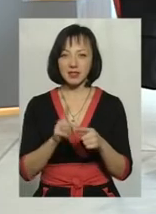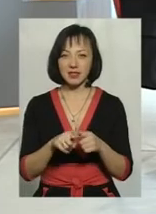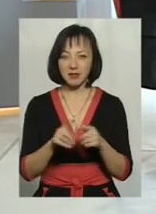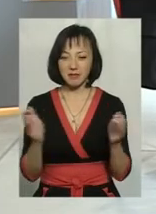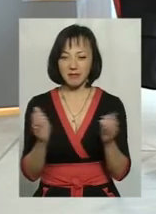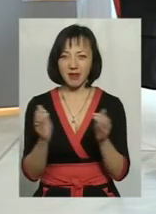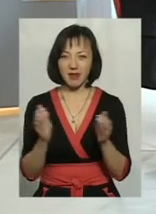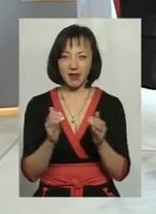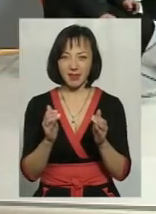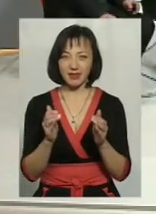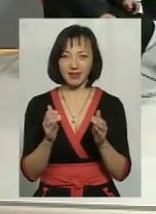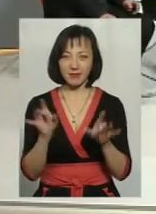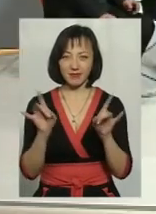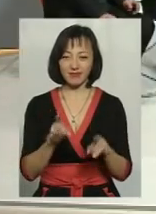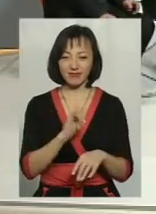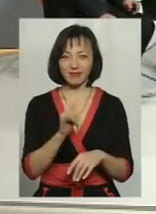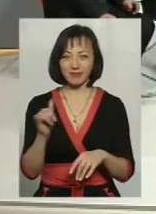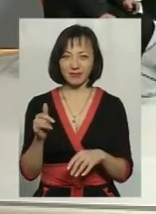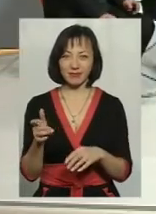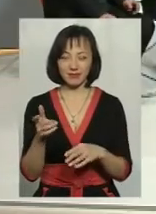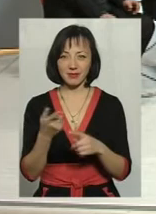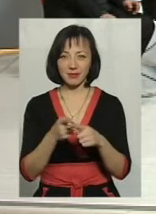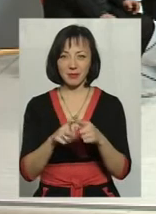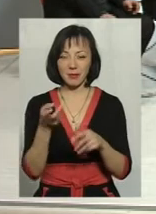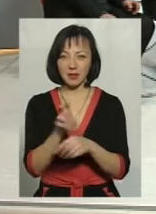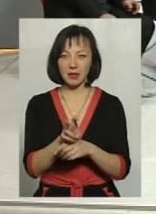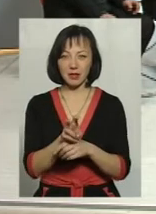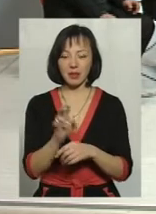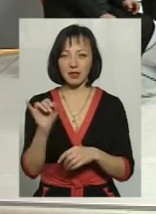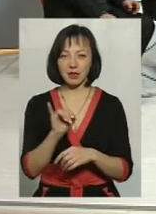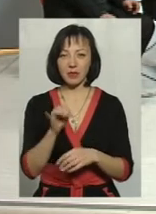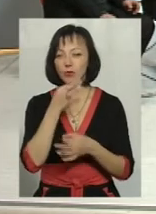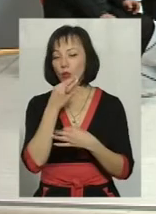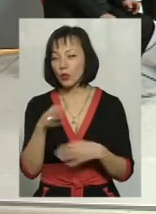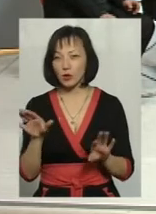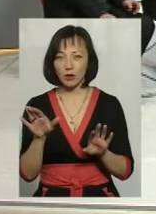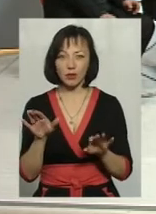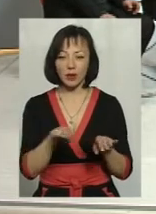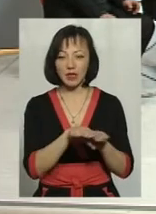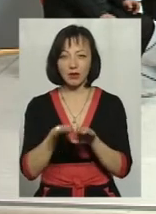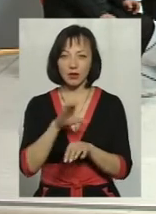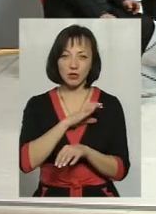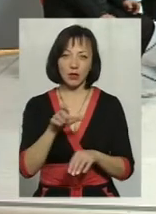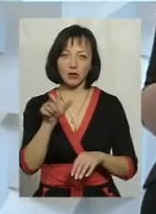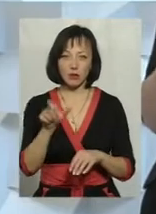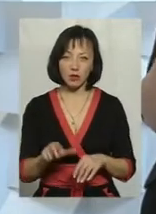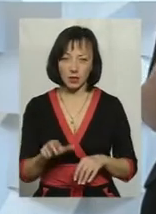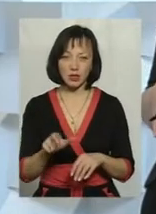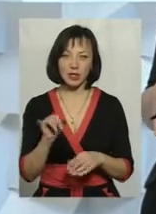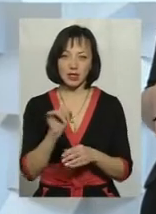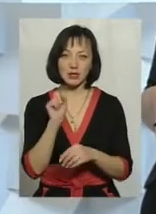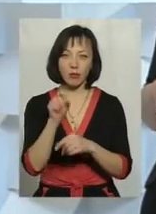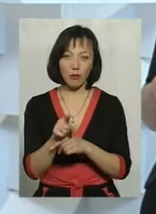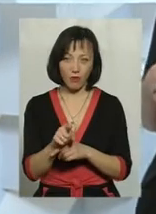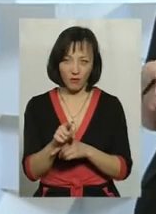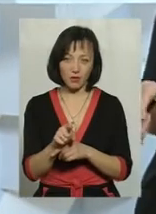які, в яких можуть прийти, ну, скажімо так, будь-якого рівня достатку людина, так, і